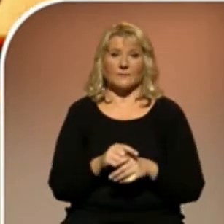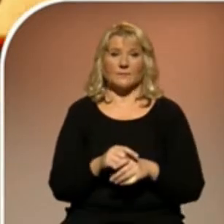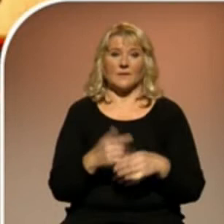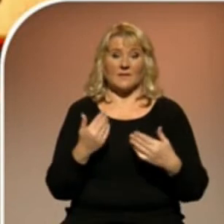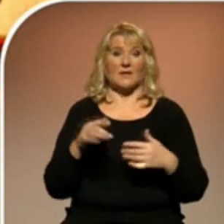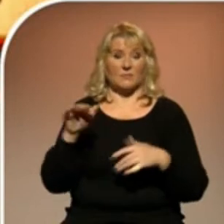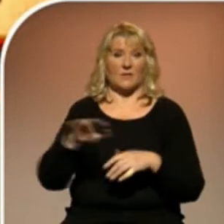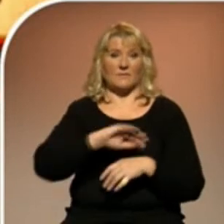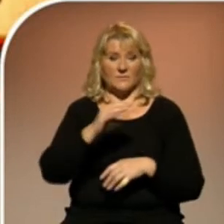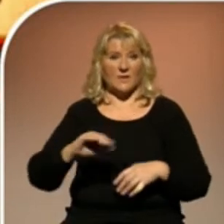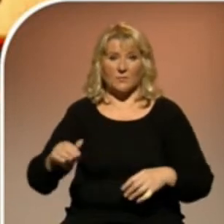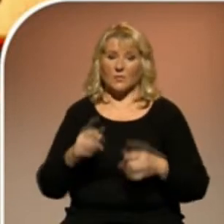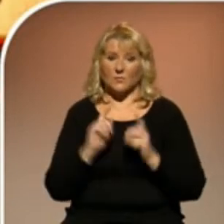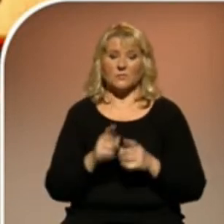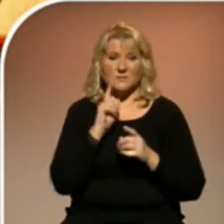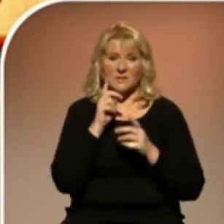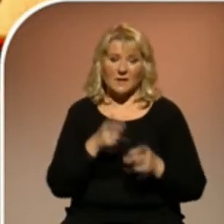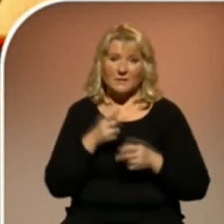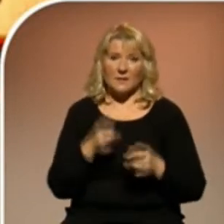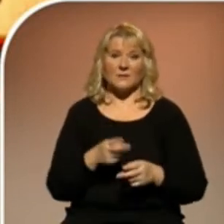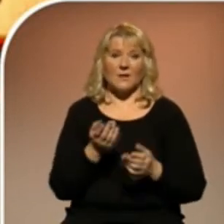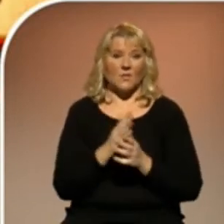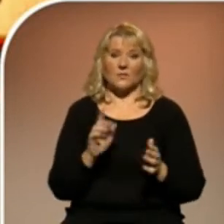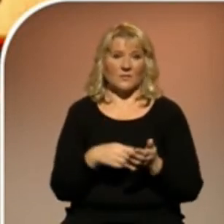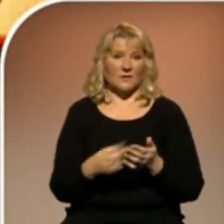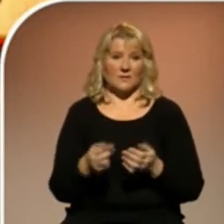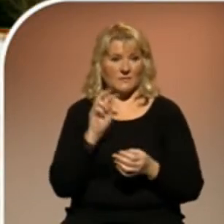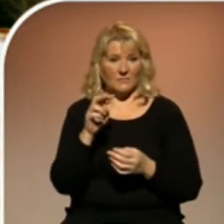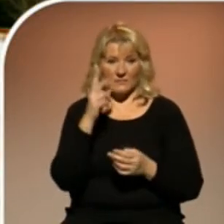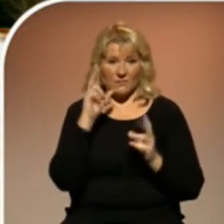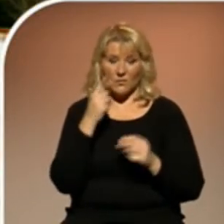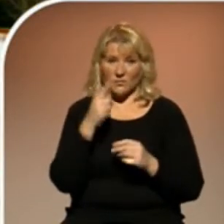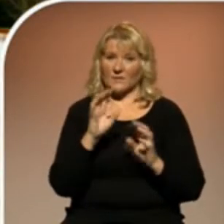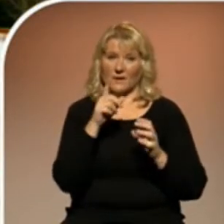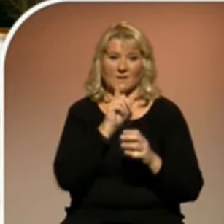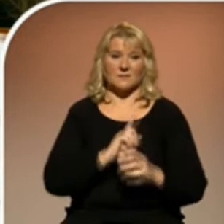velbloudi jsou, furt se s nima musí pracovat a není to hotový. Jsou krásný, my to vidíme na fotce.